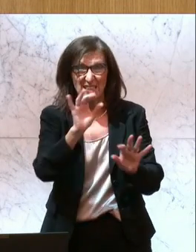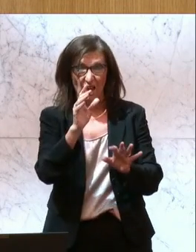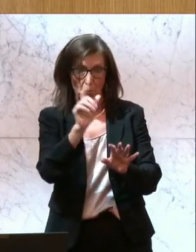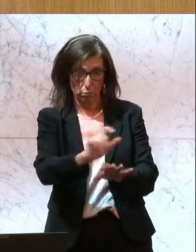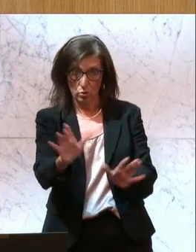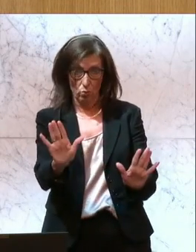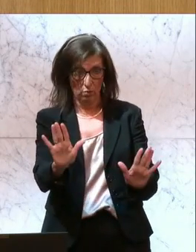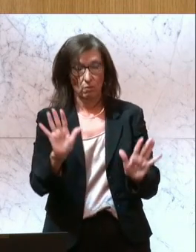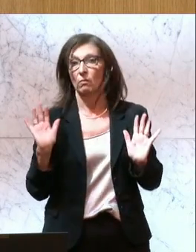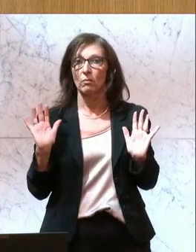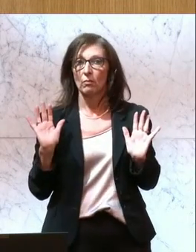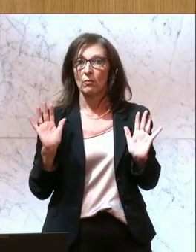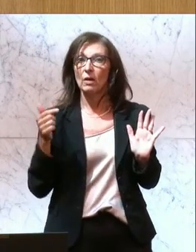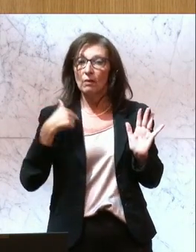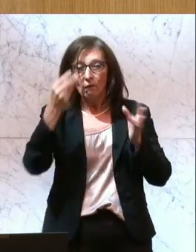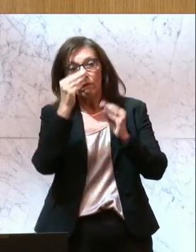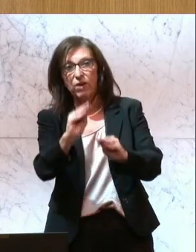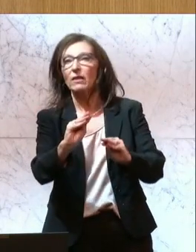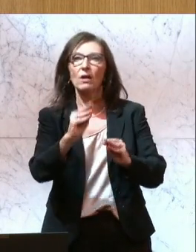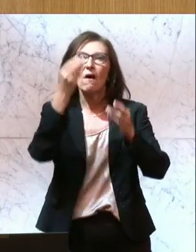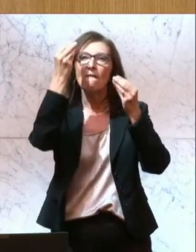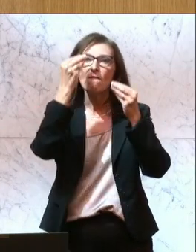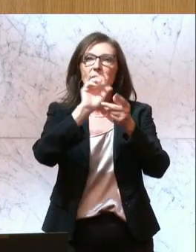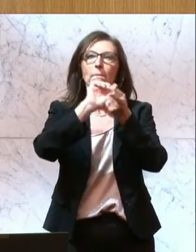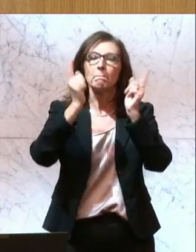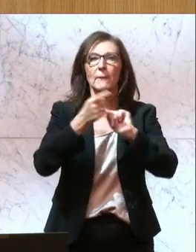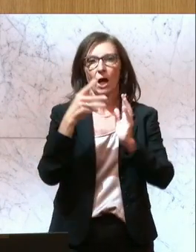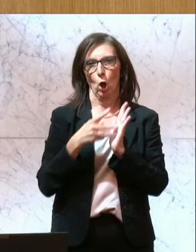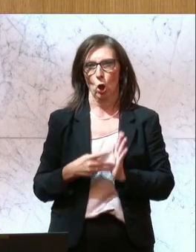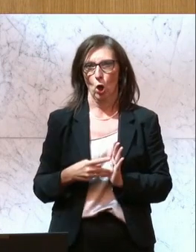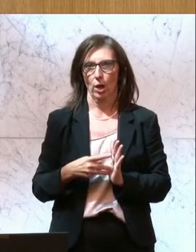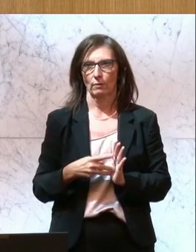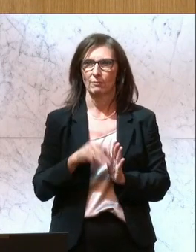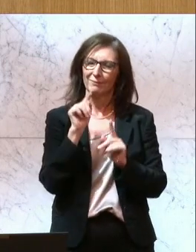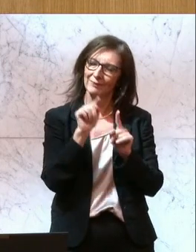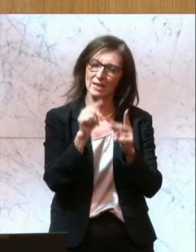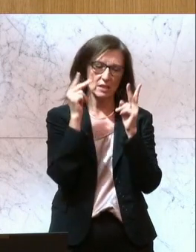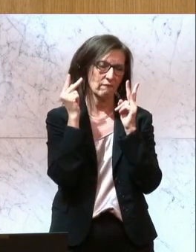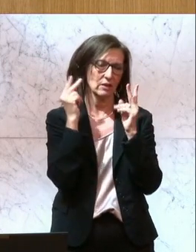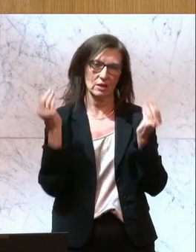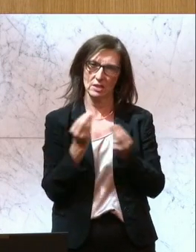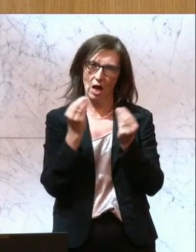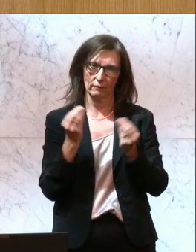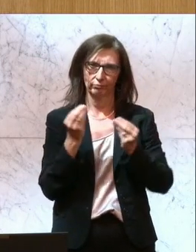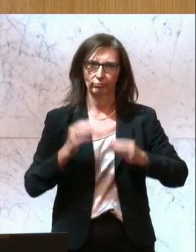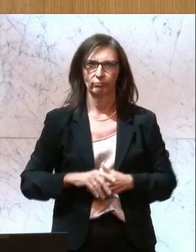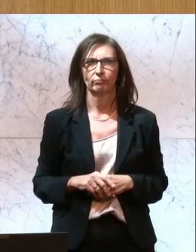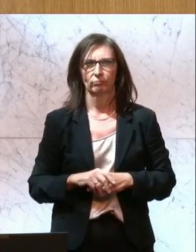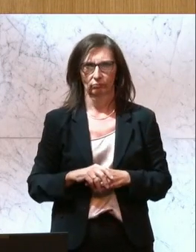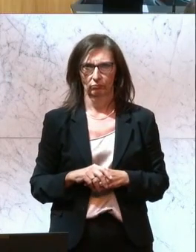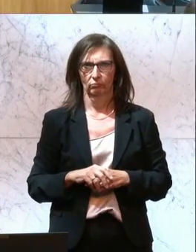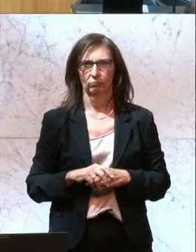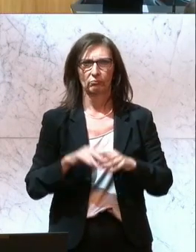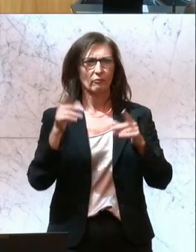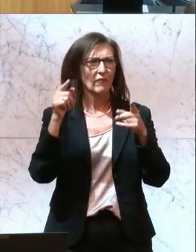euch. Vertrauen statt Kontrolle, ein ganz, ganz wesentlicher Zugang. Dann natürlich die Unterstützung